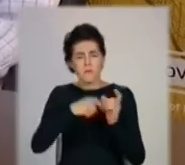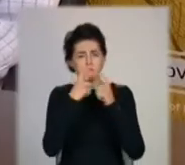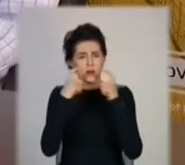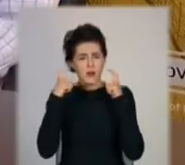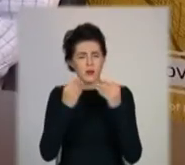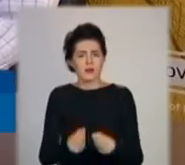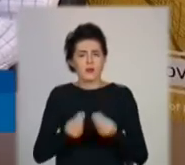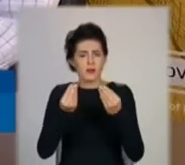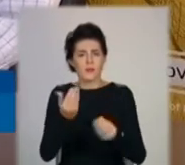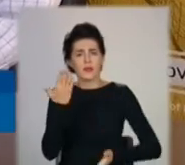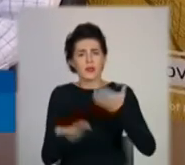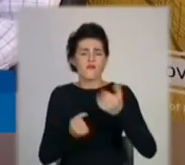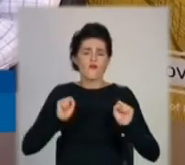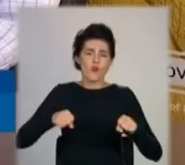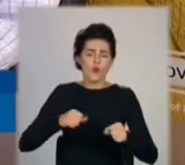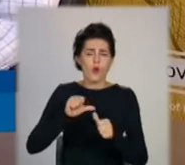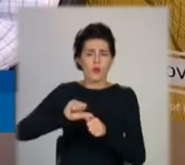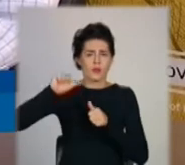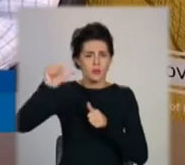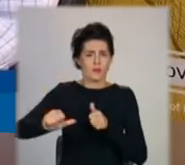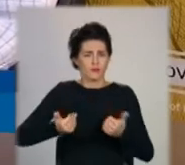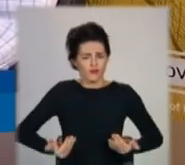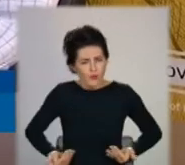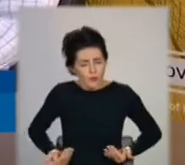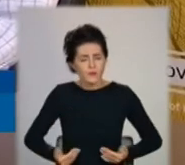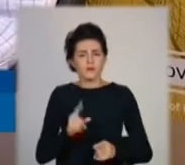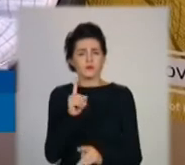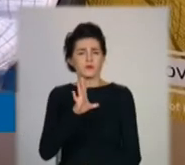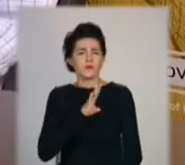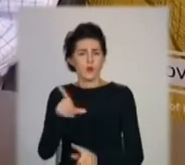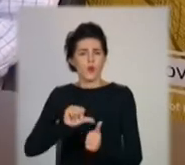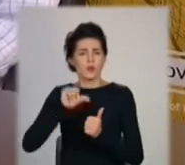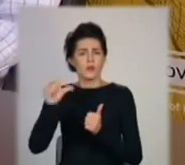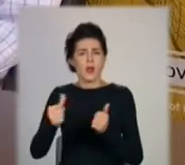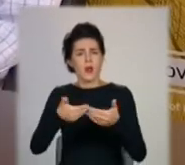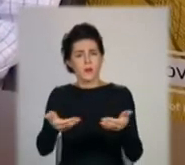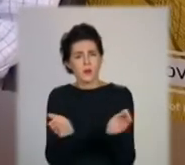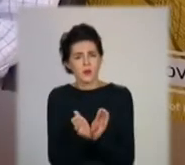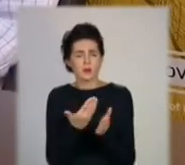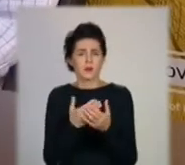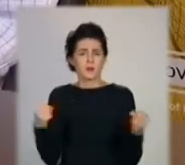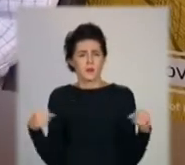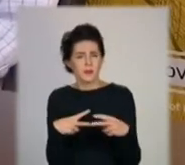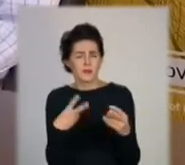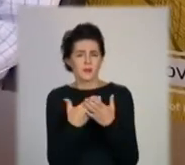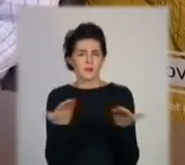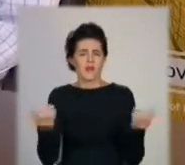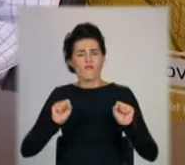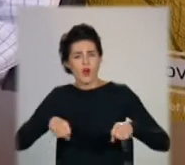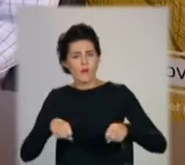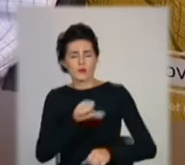по возможности отдельную комнату для проживания. Чтобы этот человек имел отдельную посуду, отдельное белье, отдельную